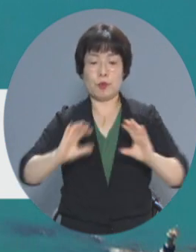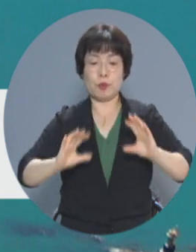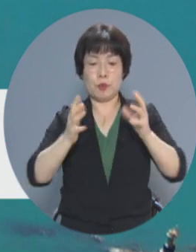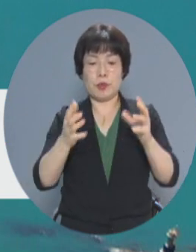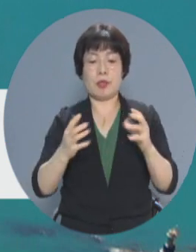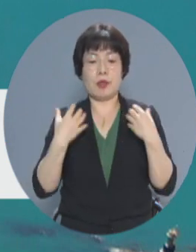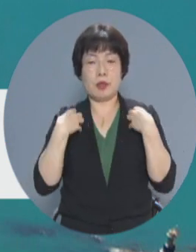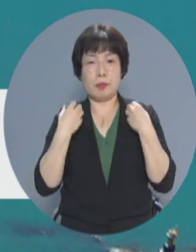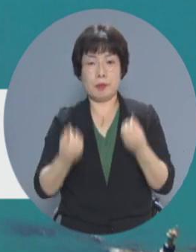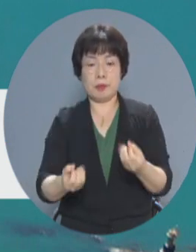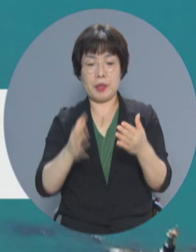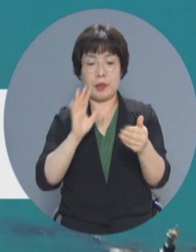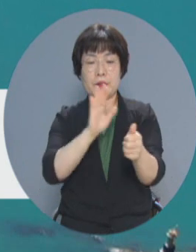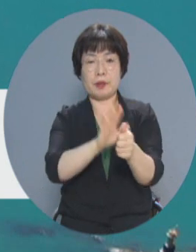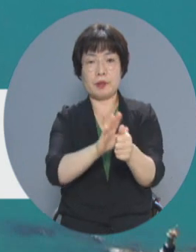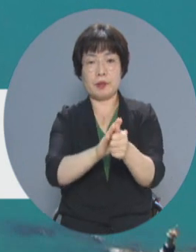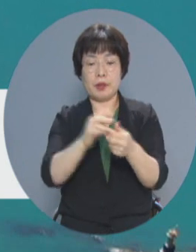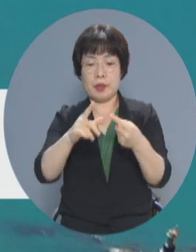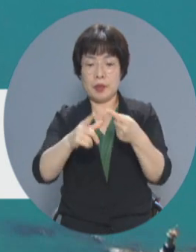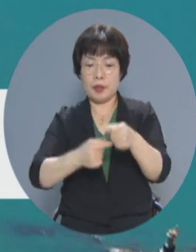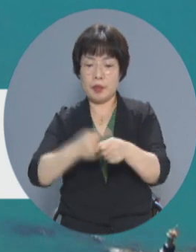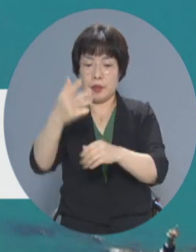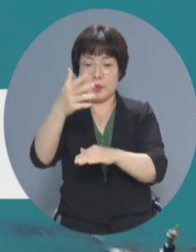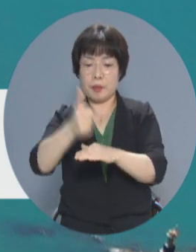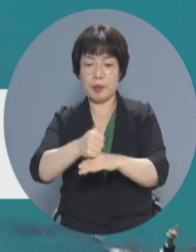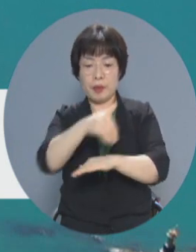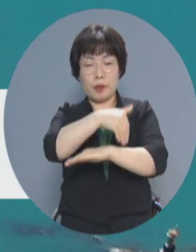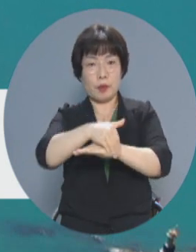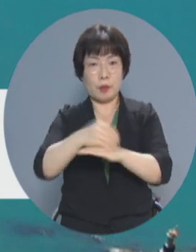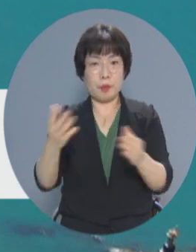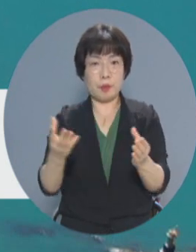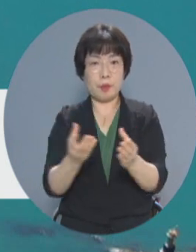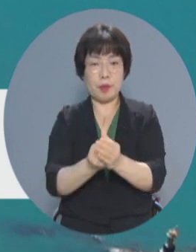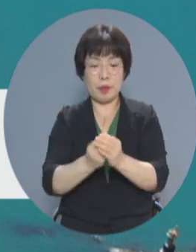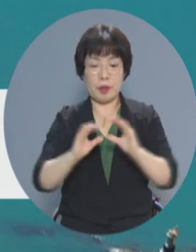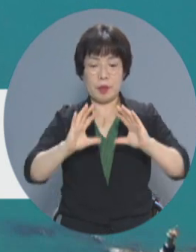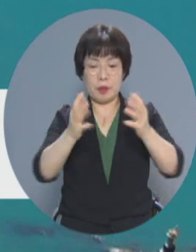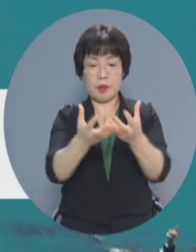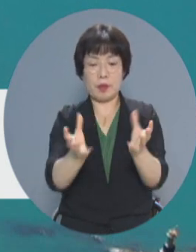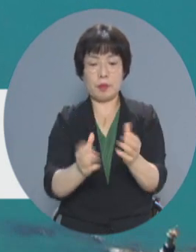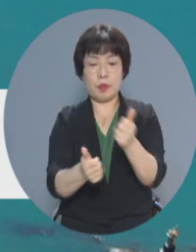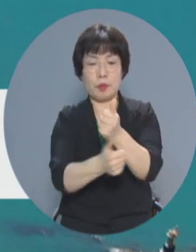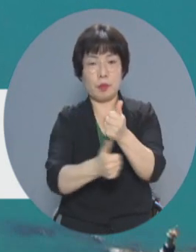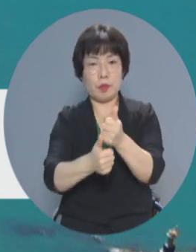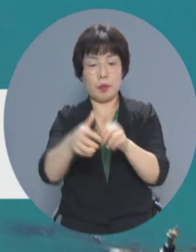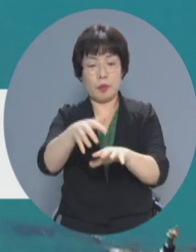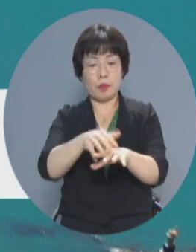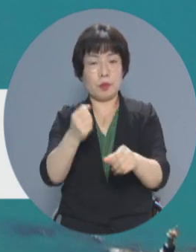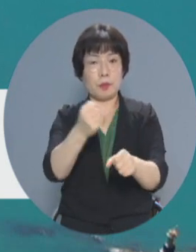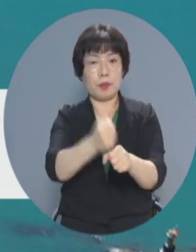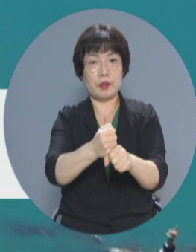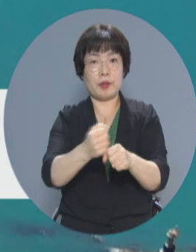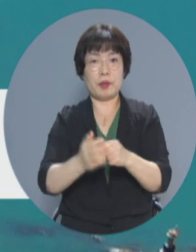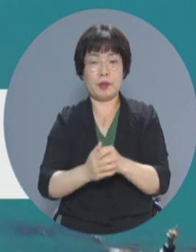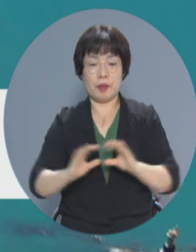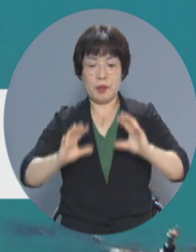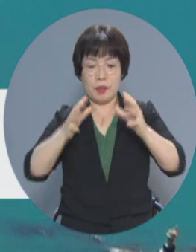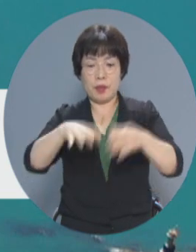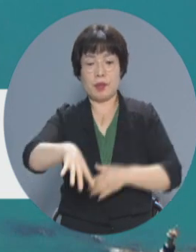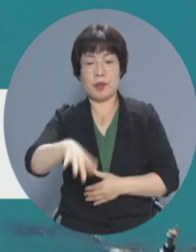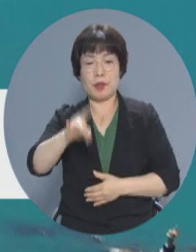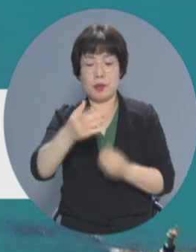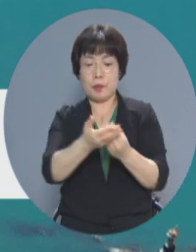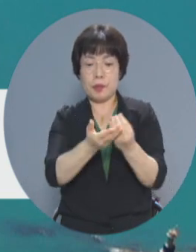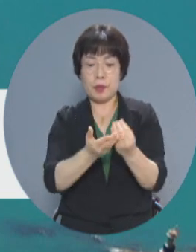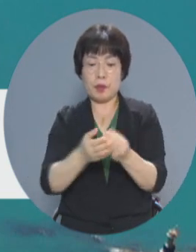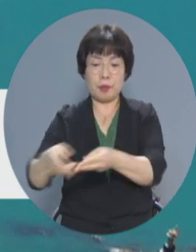추진됩니다. 내년 말까지 마스터 플랜이 확정되고 범시민 준비위를 거쳐 조직위원회가 구성되면 세계 최초로